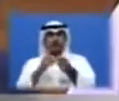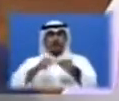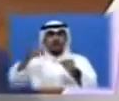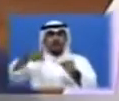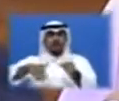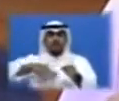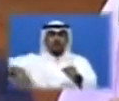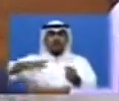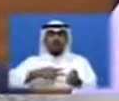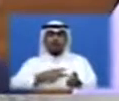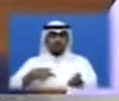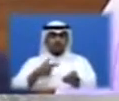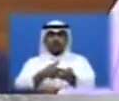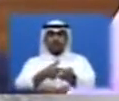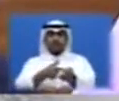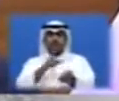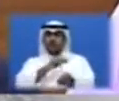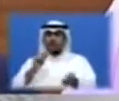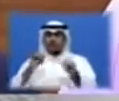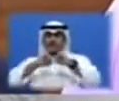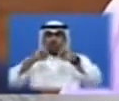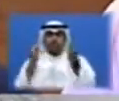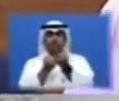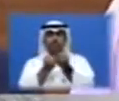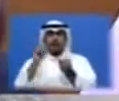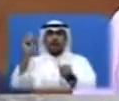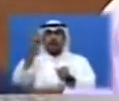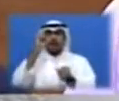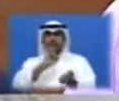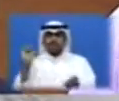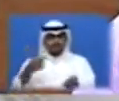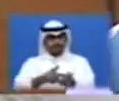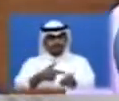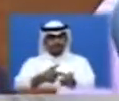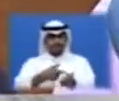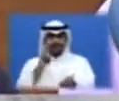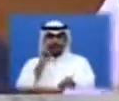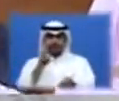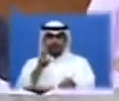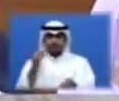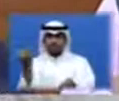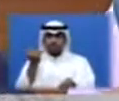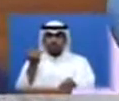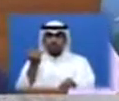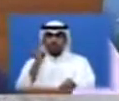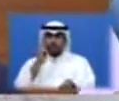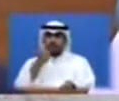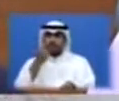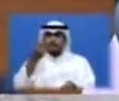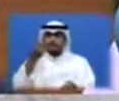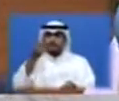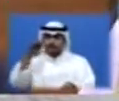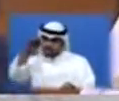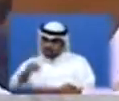التي تطلبها منا منظمة الصحة العالمية، خففنا أيضا في موضوع السولت ريدكشنز اللي هو تخفيف الملح في بعض المواد